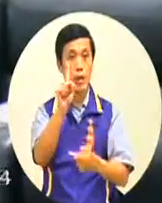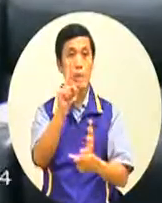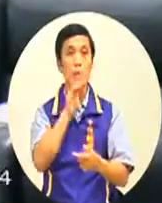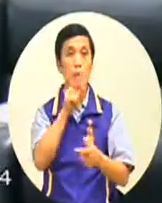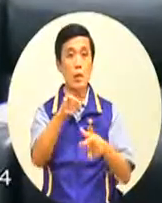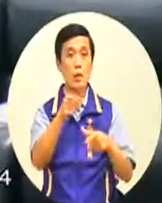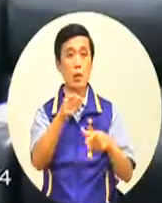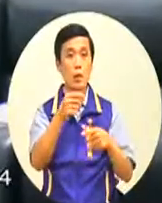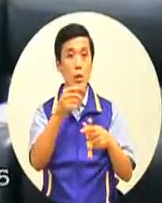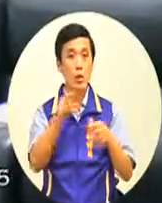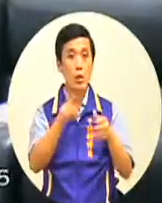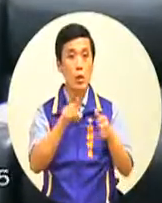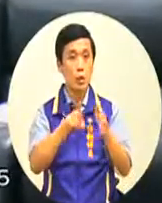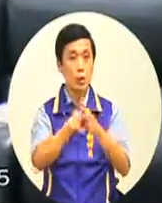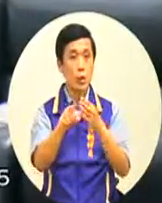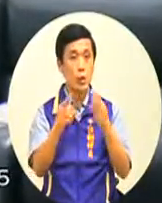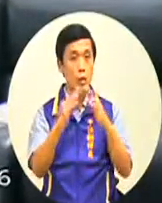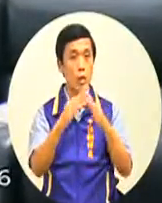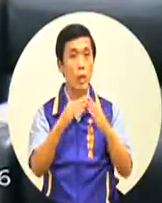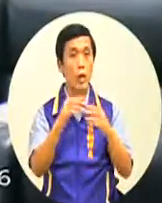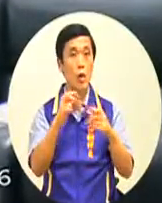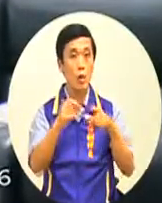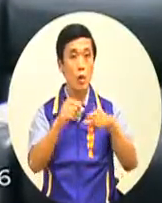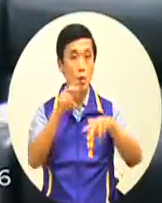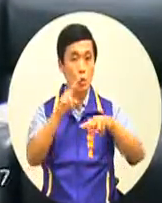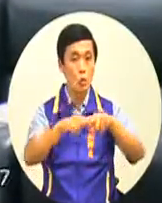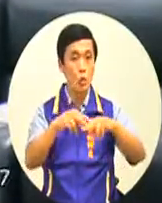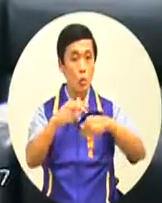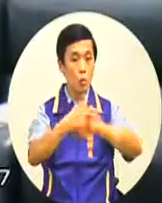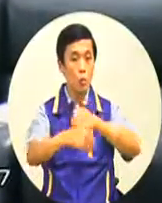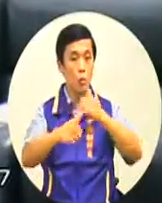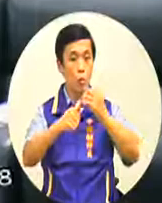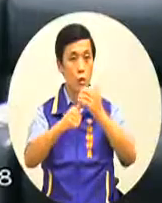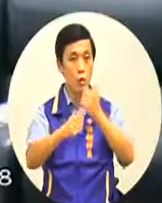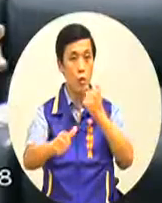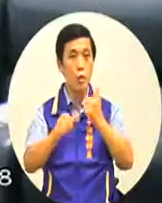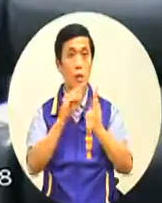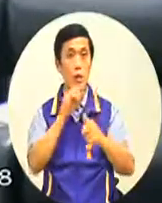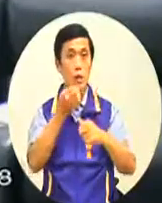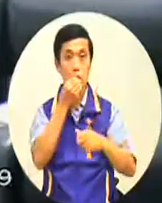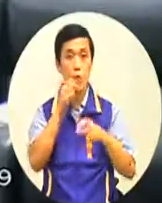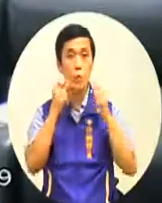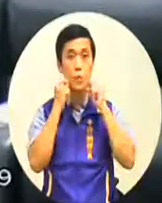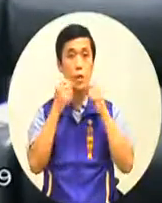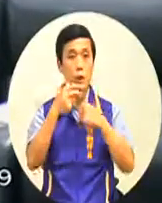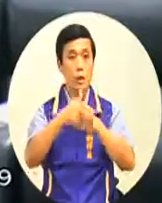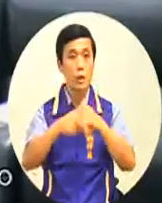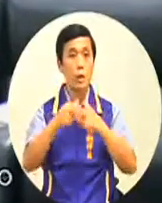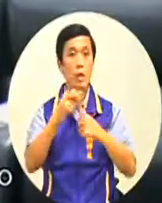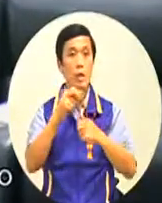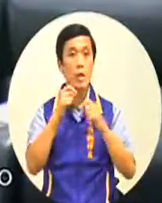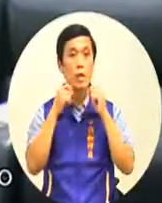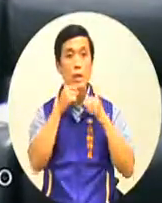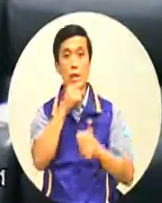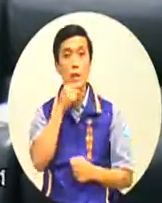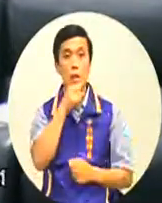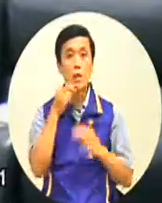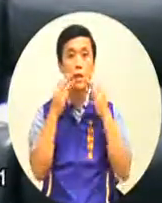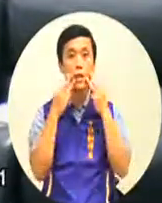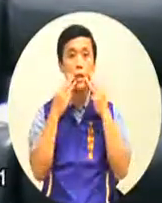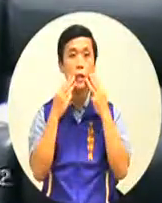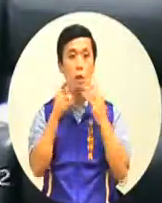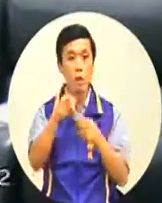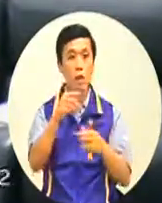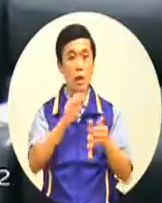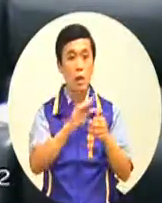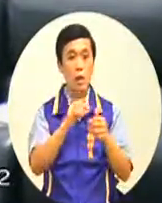生，他不是服冷的哦，他是公共卫生，他应该那是食品营养，他也不是研究辐射的啊，这样就要开公听会